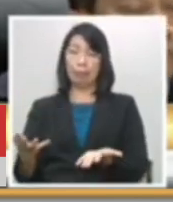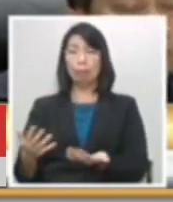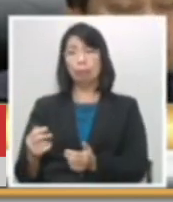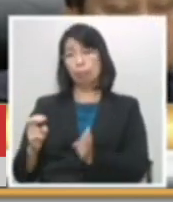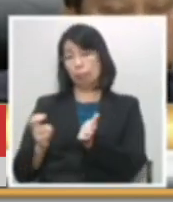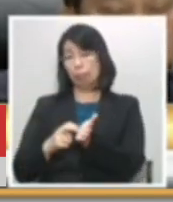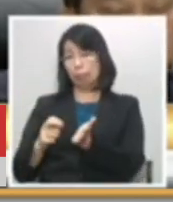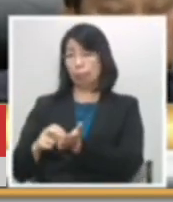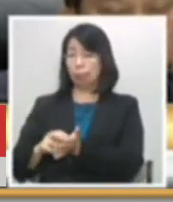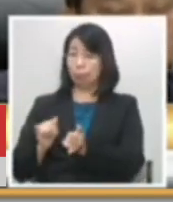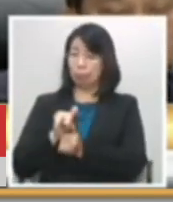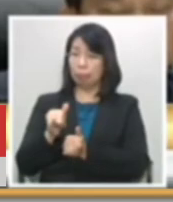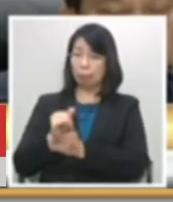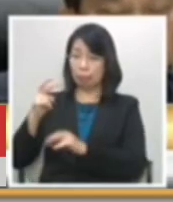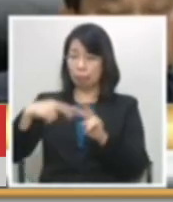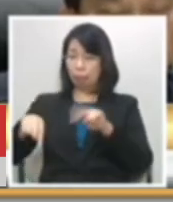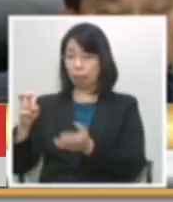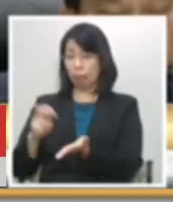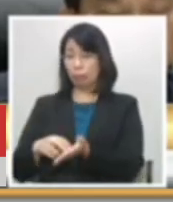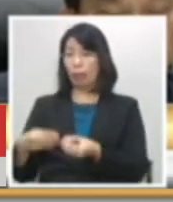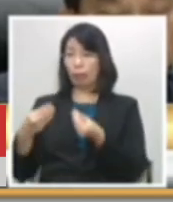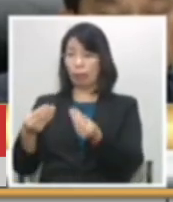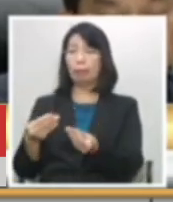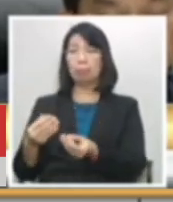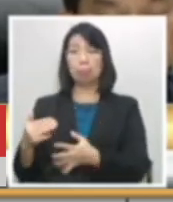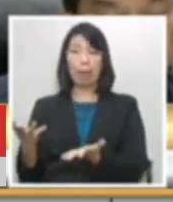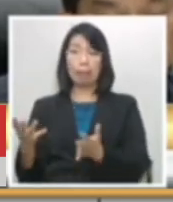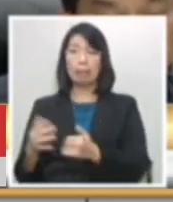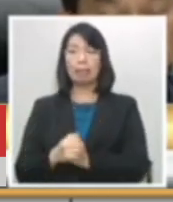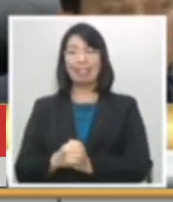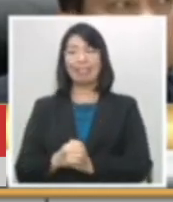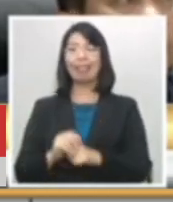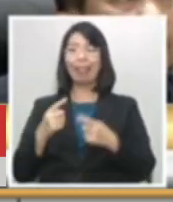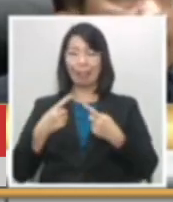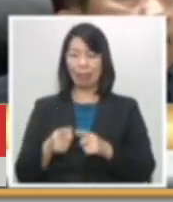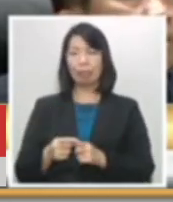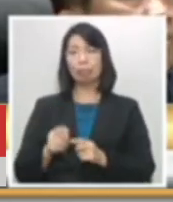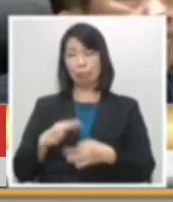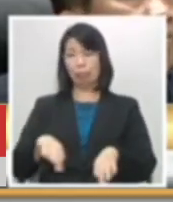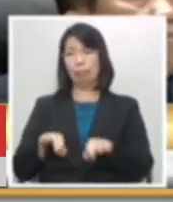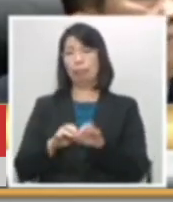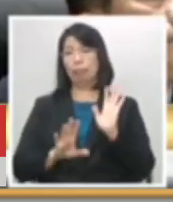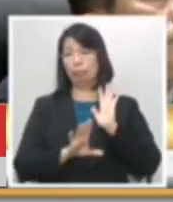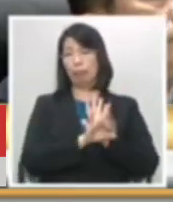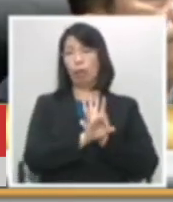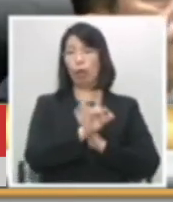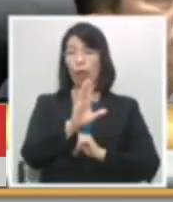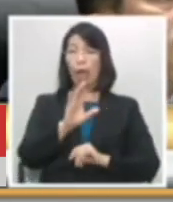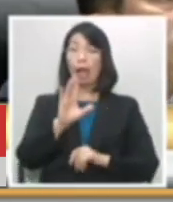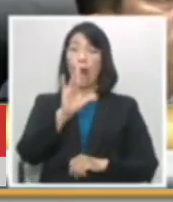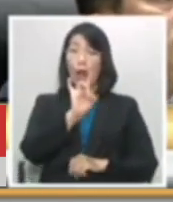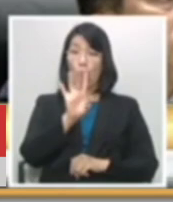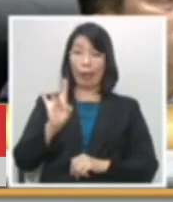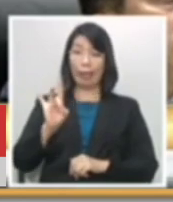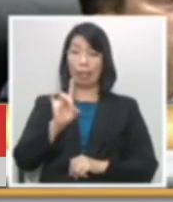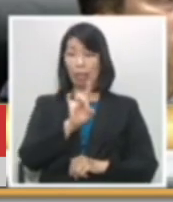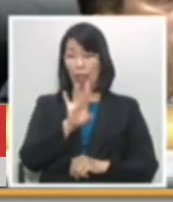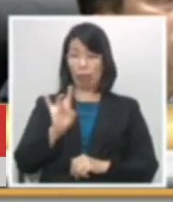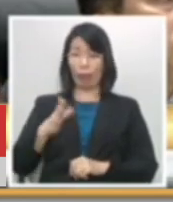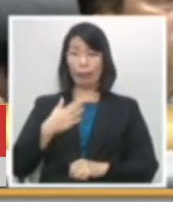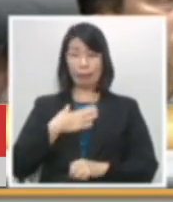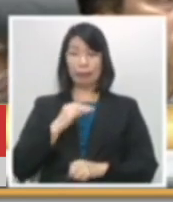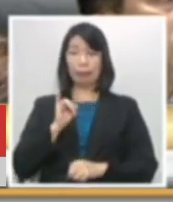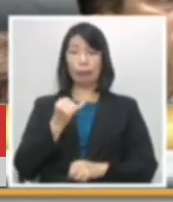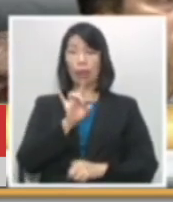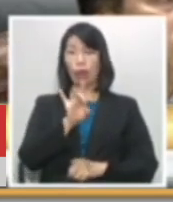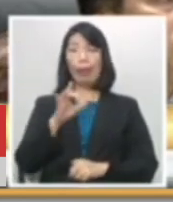เดินสำรวจออกโฉนดที่ดินโดยเฉพาะในจังหวัดร้อยเอ็ดของจังหวัดที่กระผมเป็นตัวแ